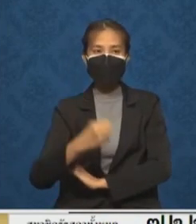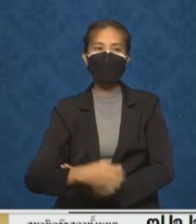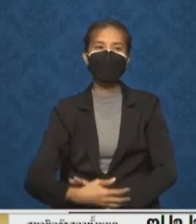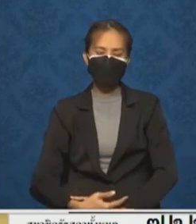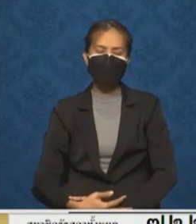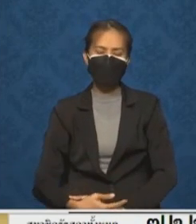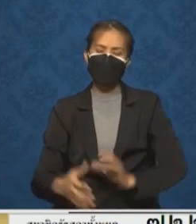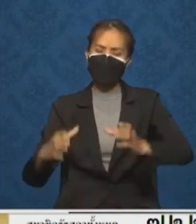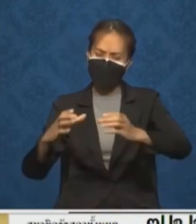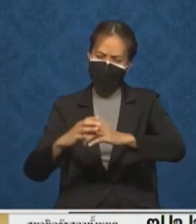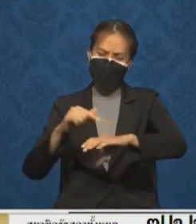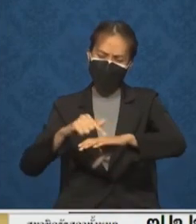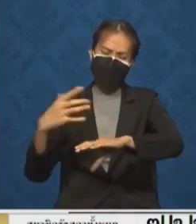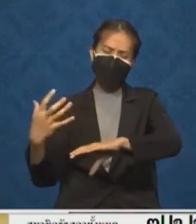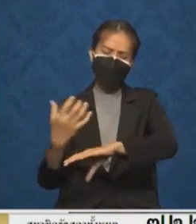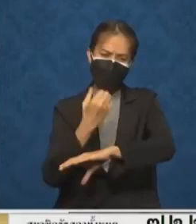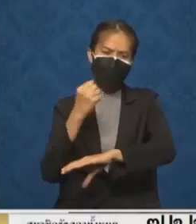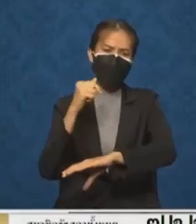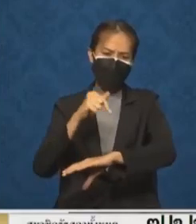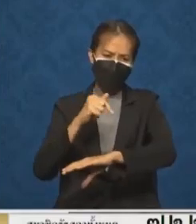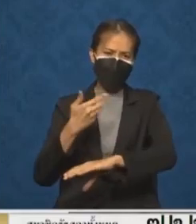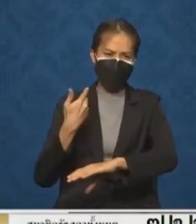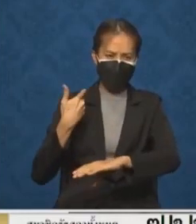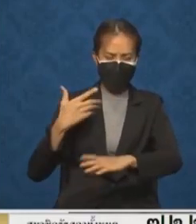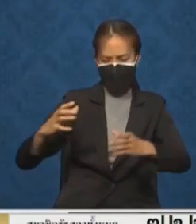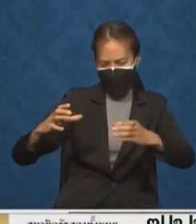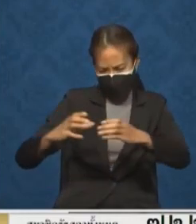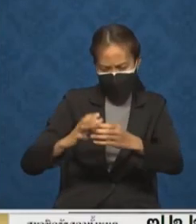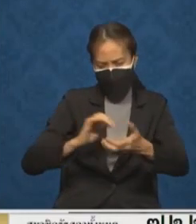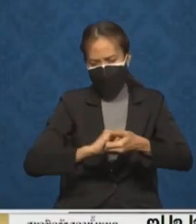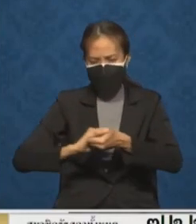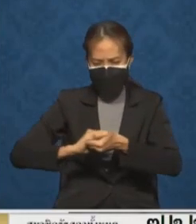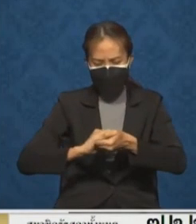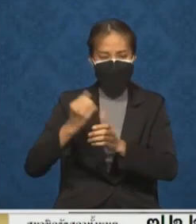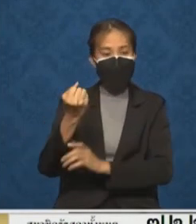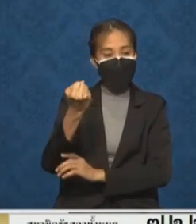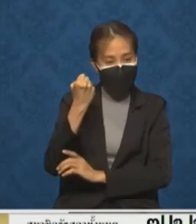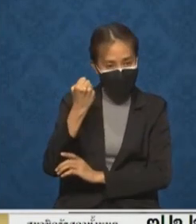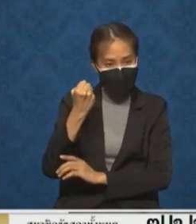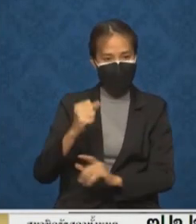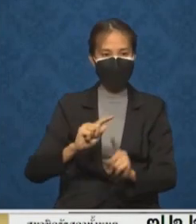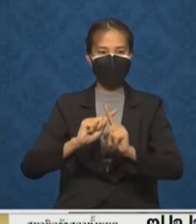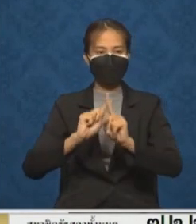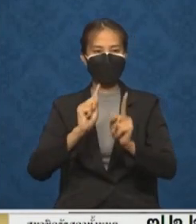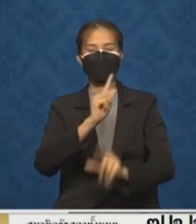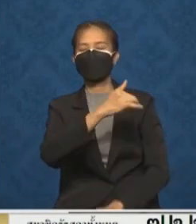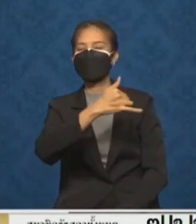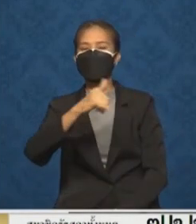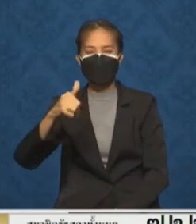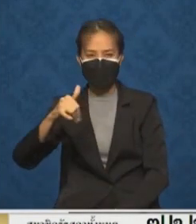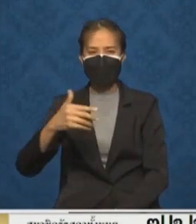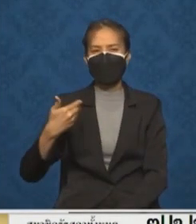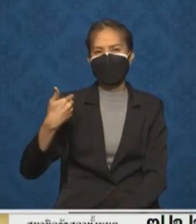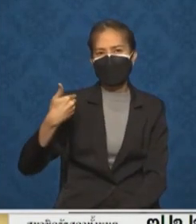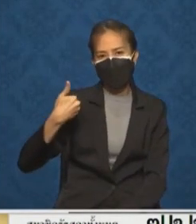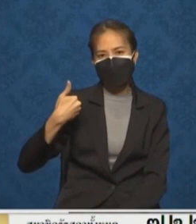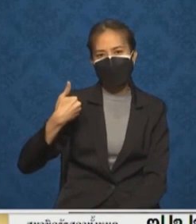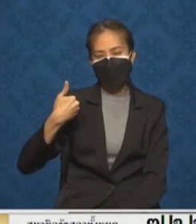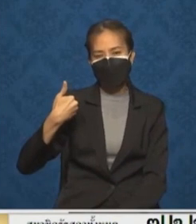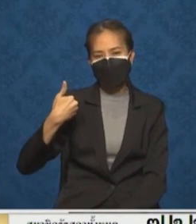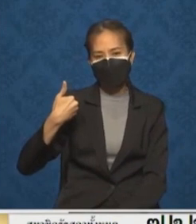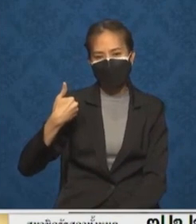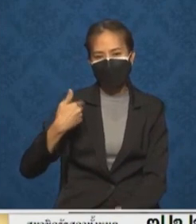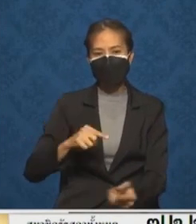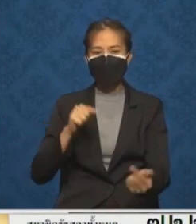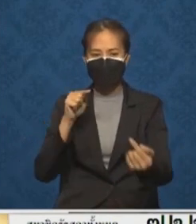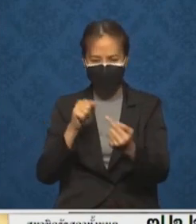พรรคการเมืองมีความเป็นปึกแผ่นมากขึ้นในบางครั้งบางคราวก็มีการนำ